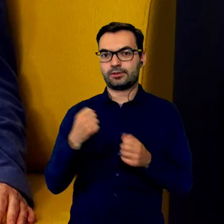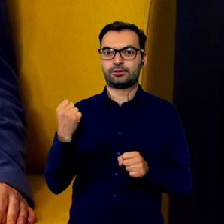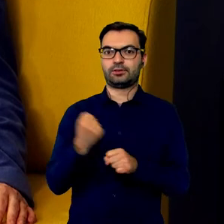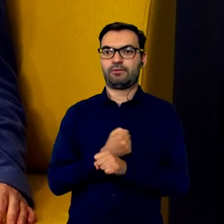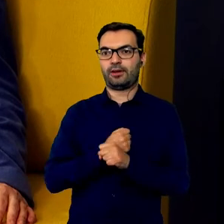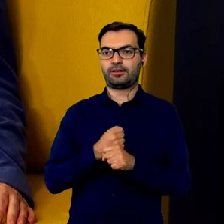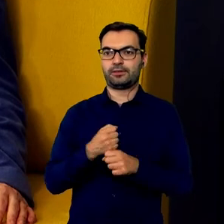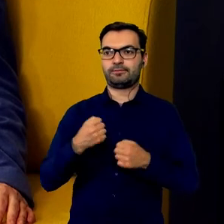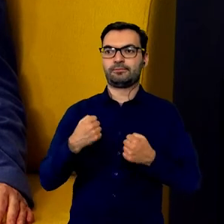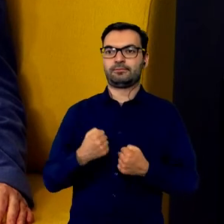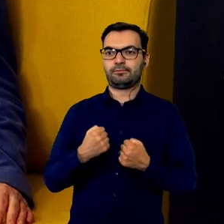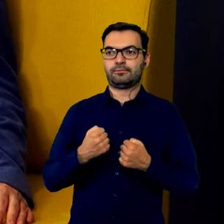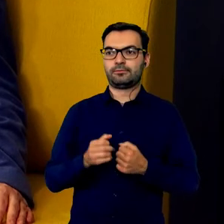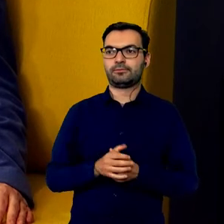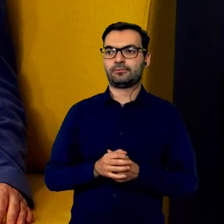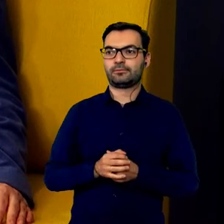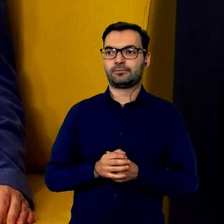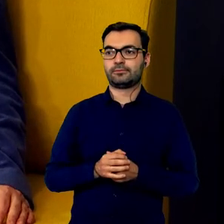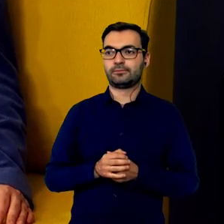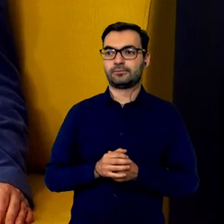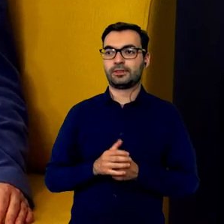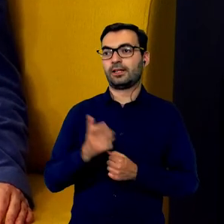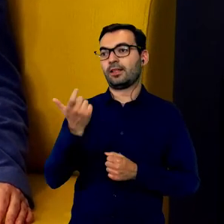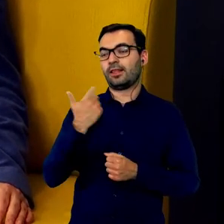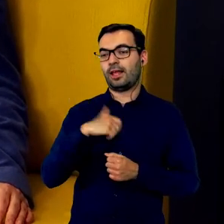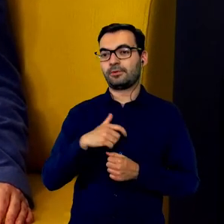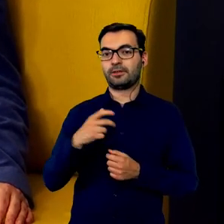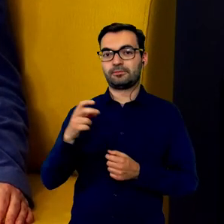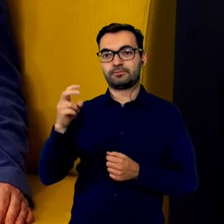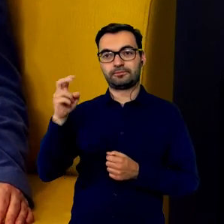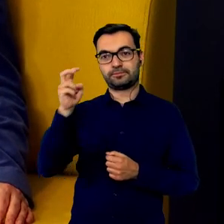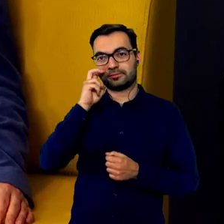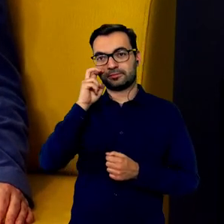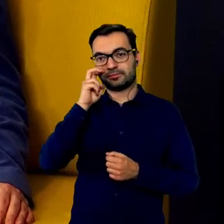monolitem tożsamości. Więc dla mnie luksusem,